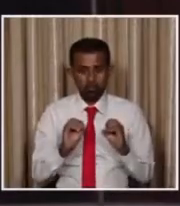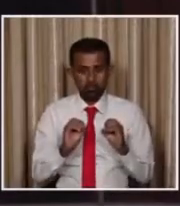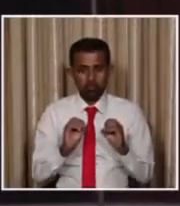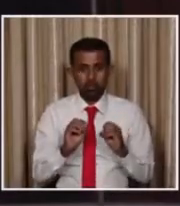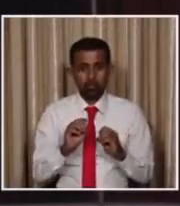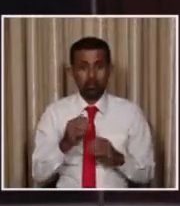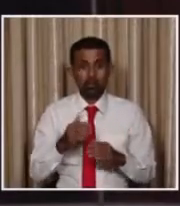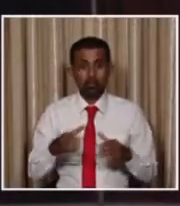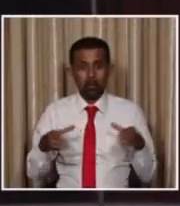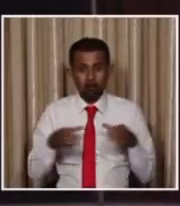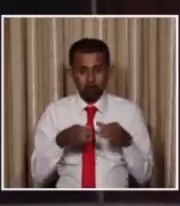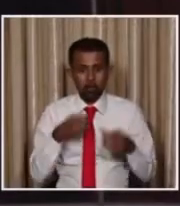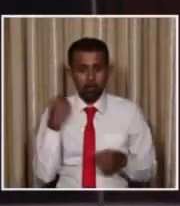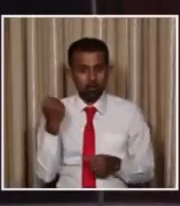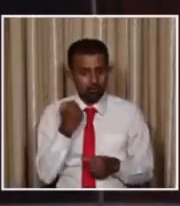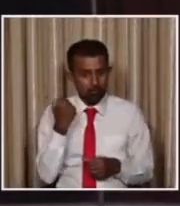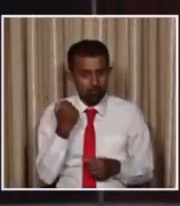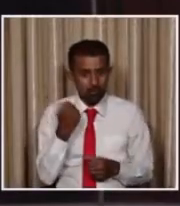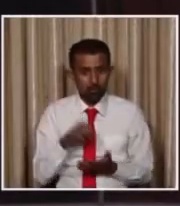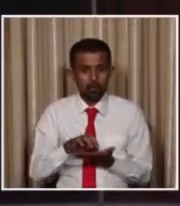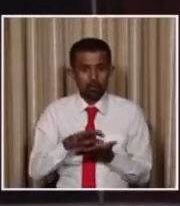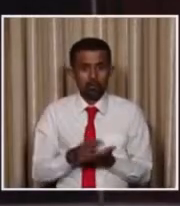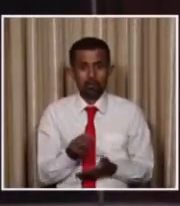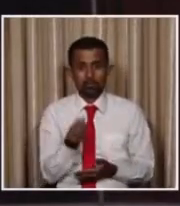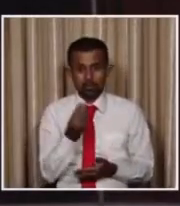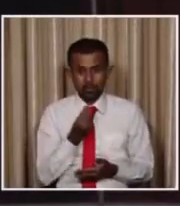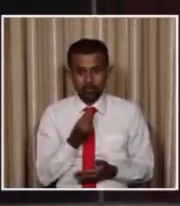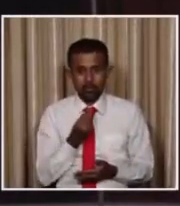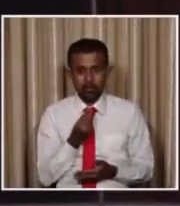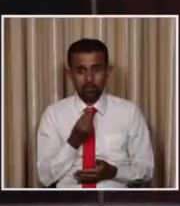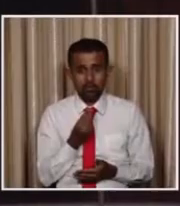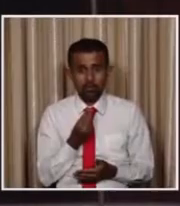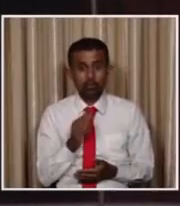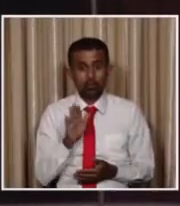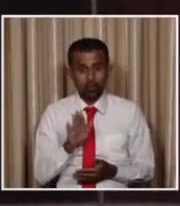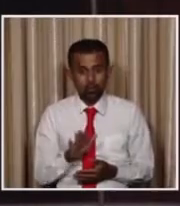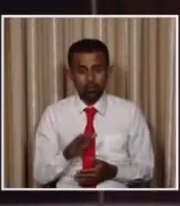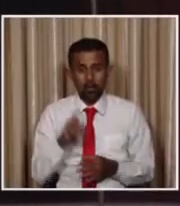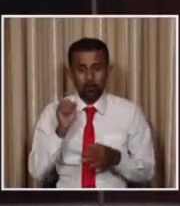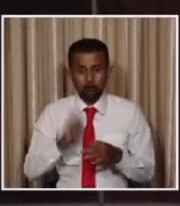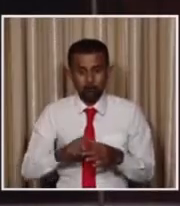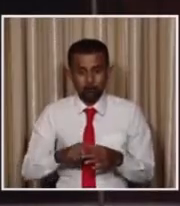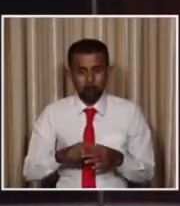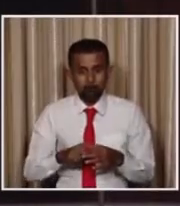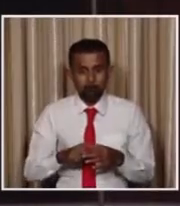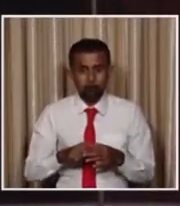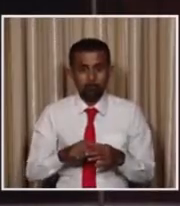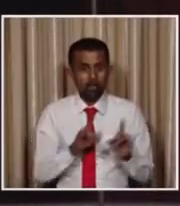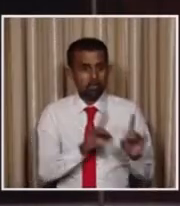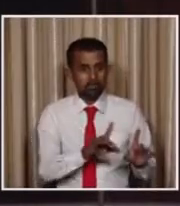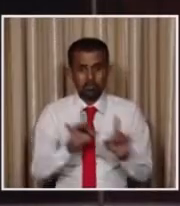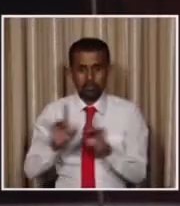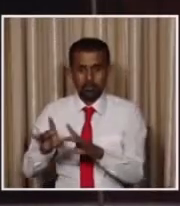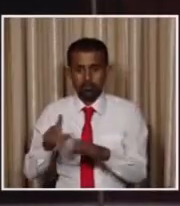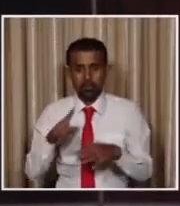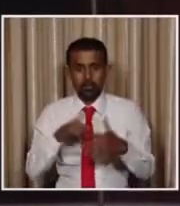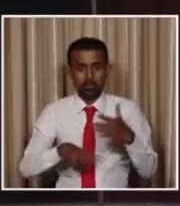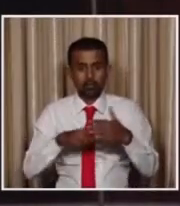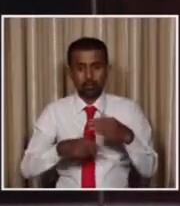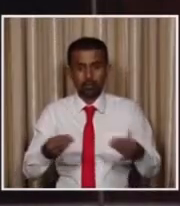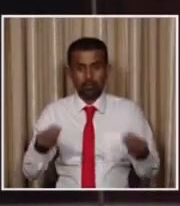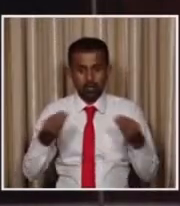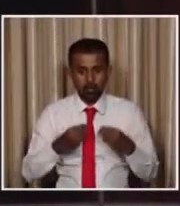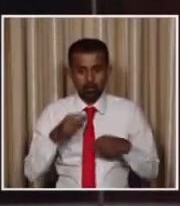සභාවේ යම් රැස්වීමකදී තීරණය කරන ලබන යුතු යම් ප්‍රශ්නයක් සඳහන් සදා සම සමව ඡන්දේ ලැබුණු